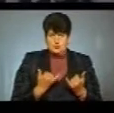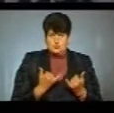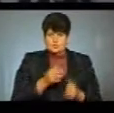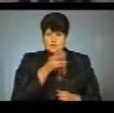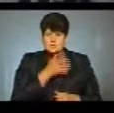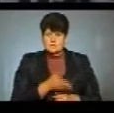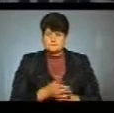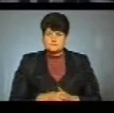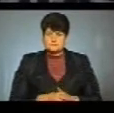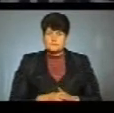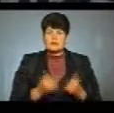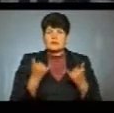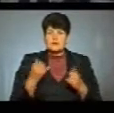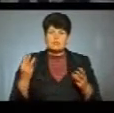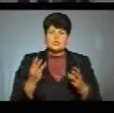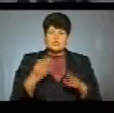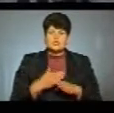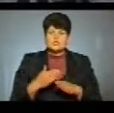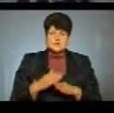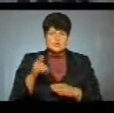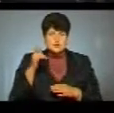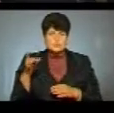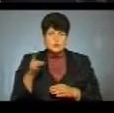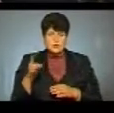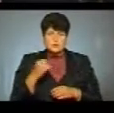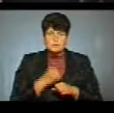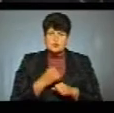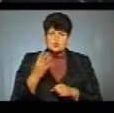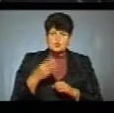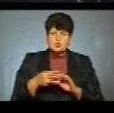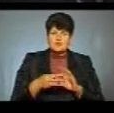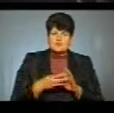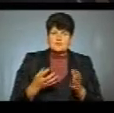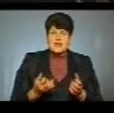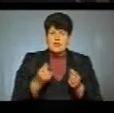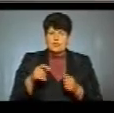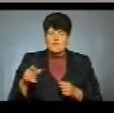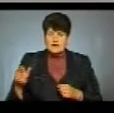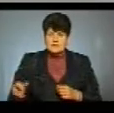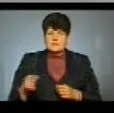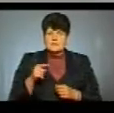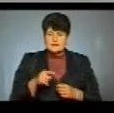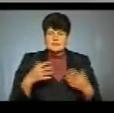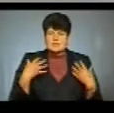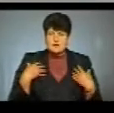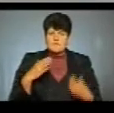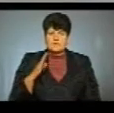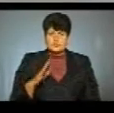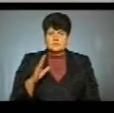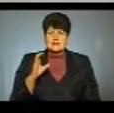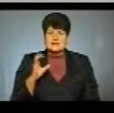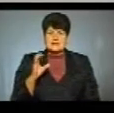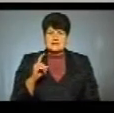час. Нині в пожежній частині Чортківського району працює 48 рятувальників. Її начальник – Володимир